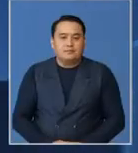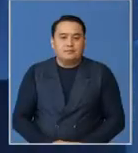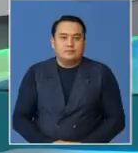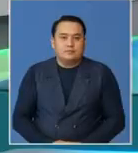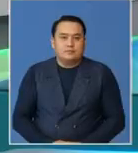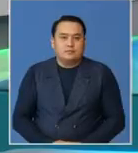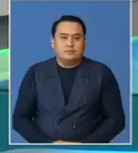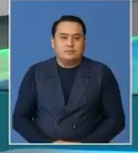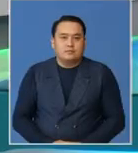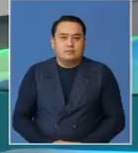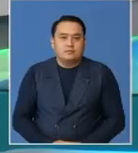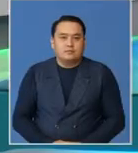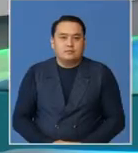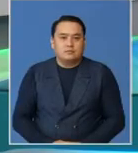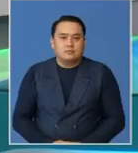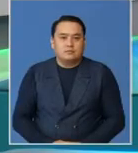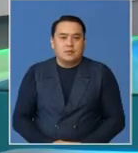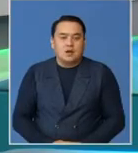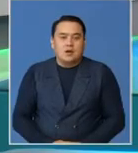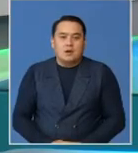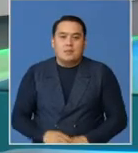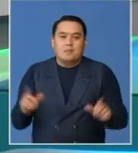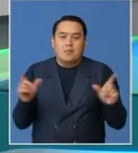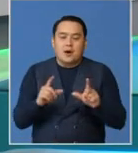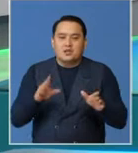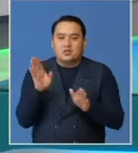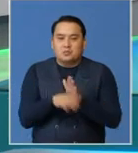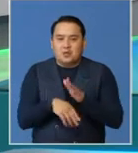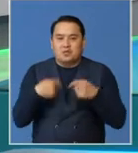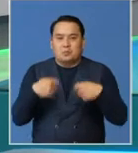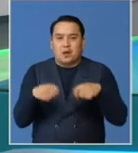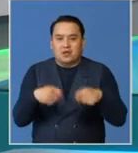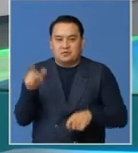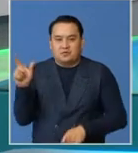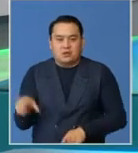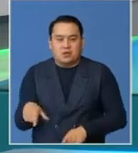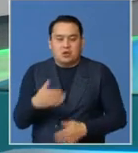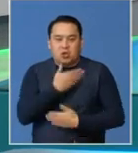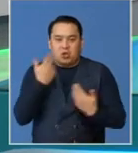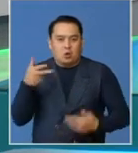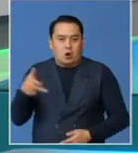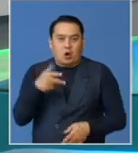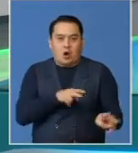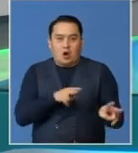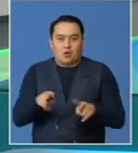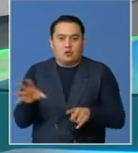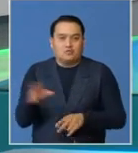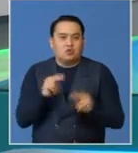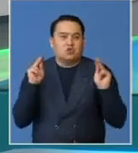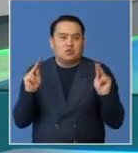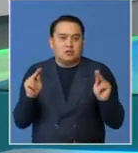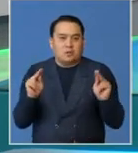район. Как бы вы отреагировали на магазин без продавца, где нет никаких камер, контроля и все построено на